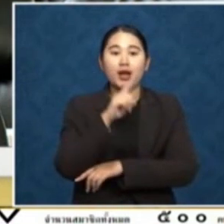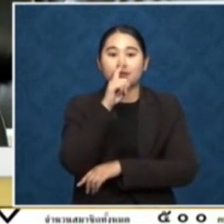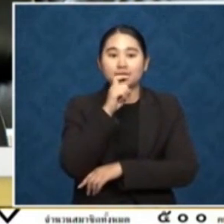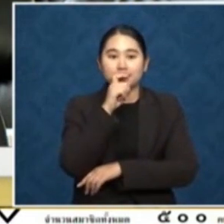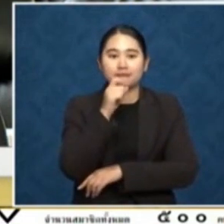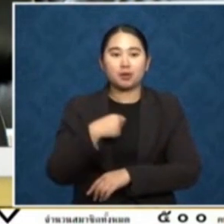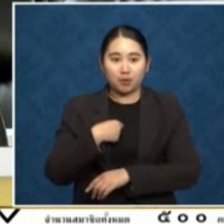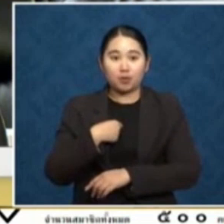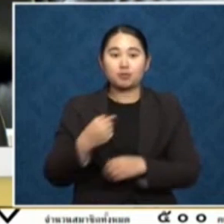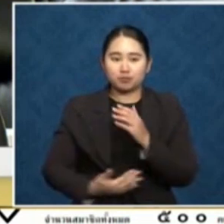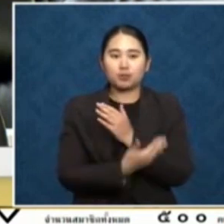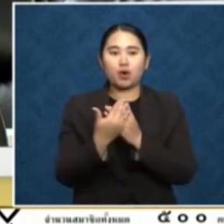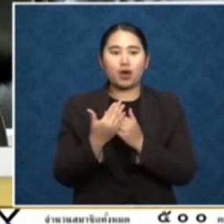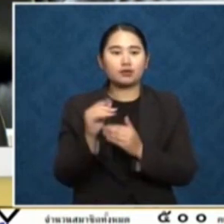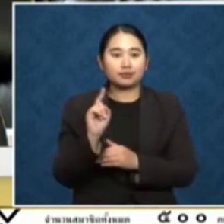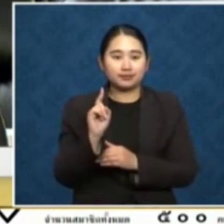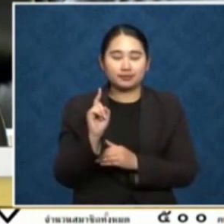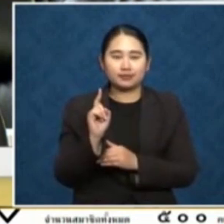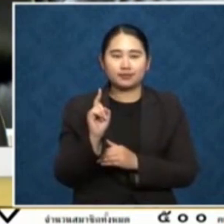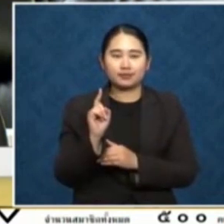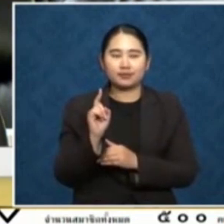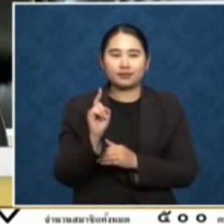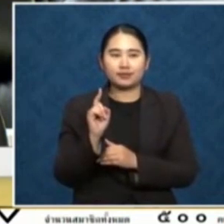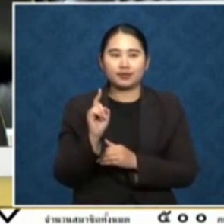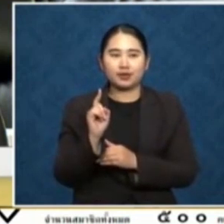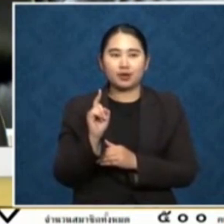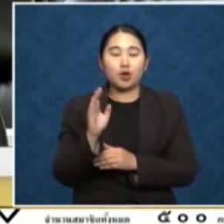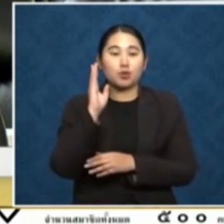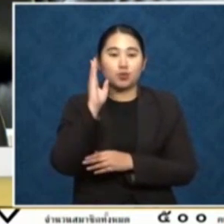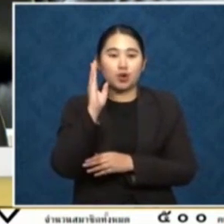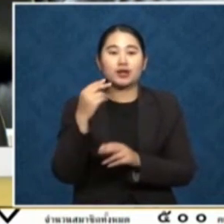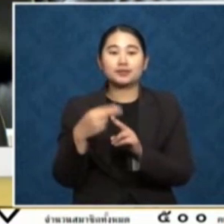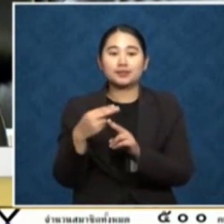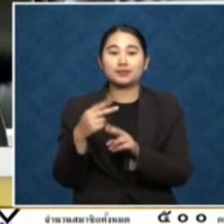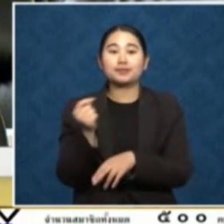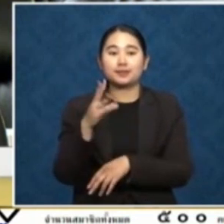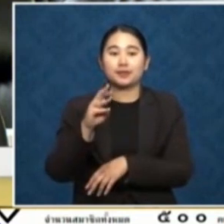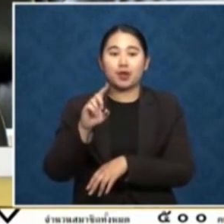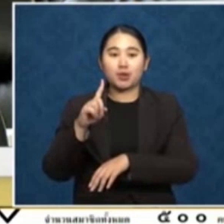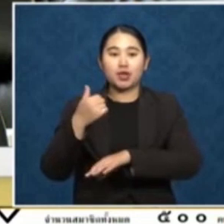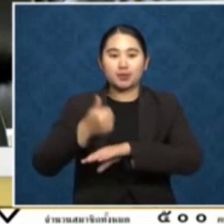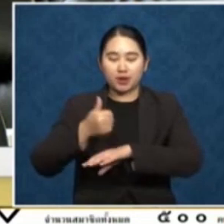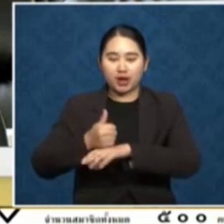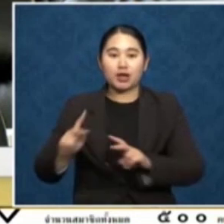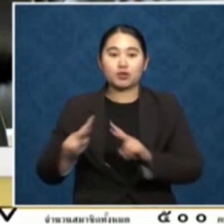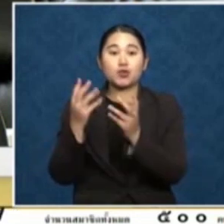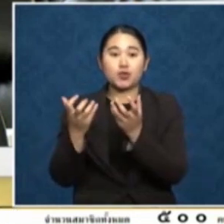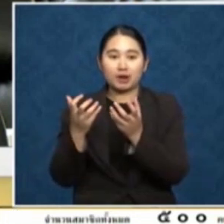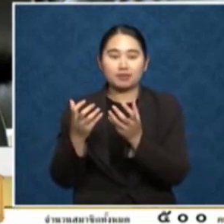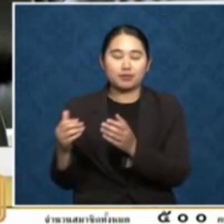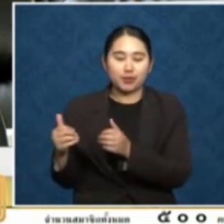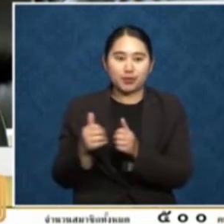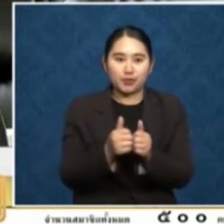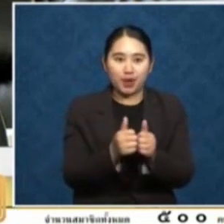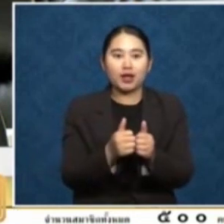านครับเมื่อบ่ายวันที่17ที่ผ่านมานั้นวันอาทิตย์ครับผมได้มีโอกาสได้ไปกับท่านทวีสอด